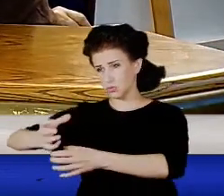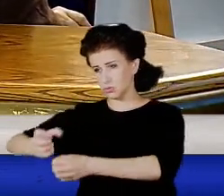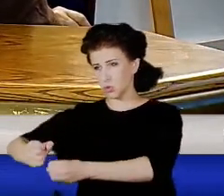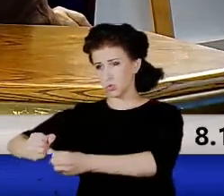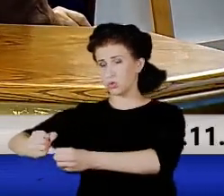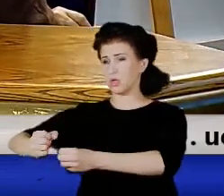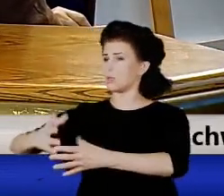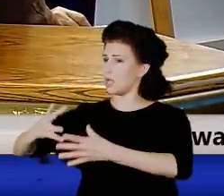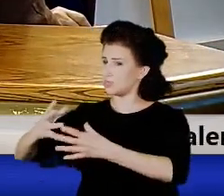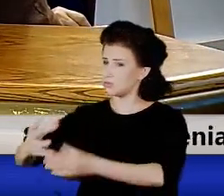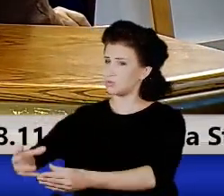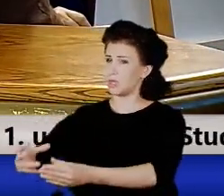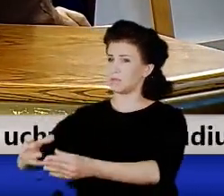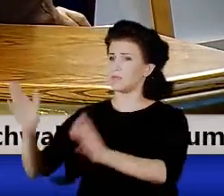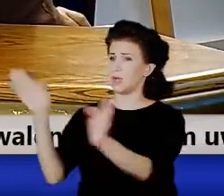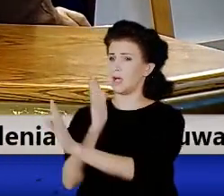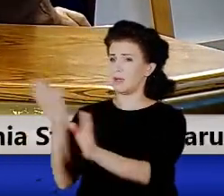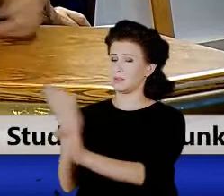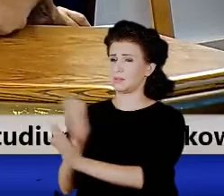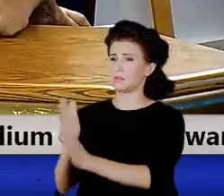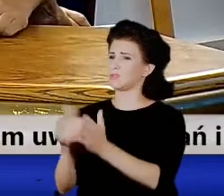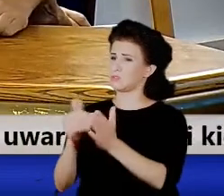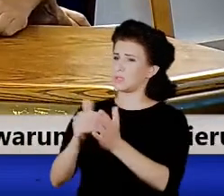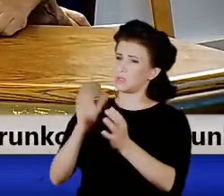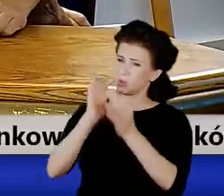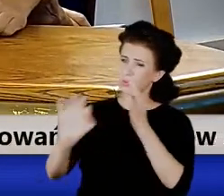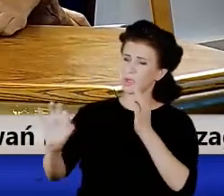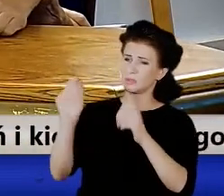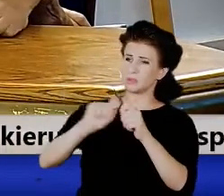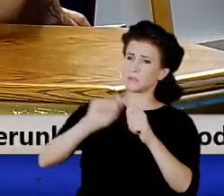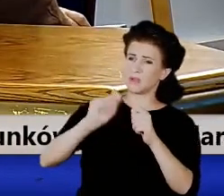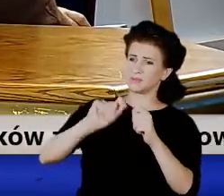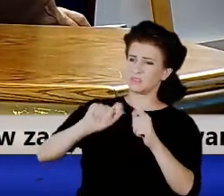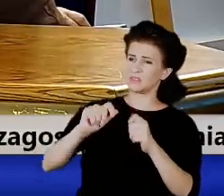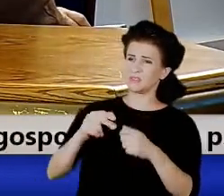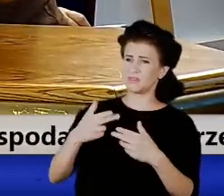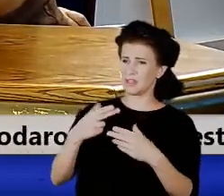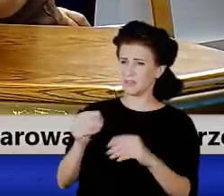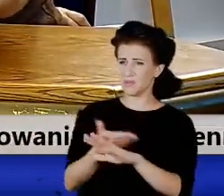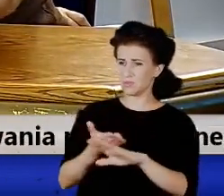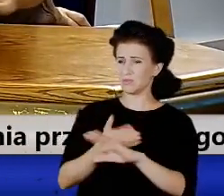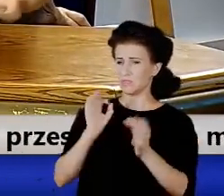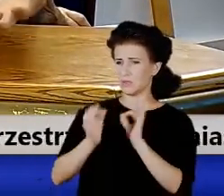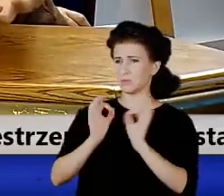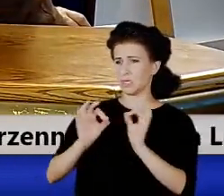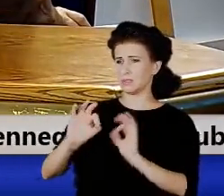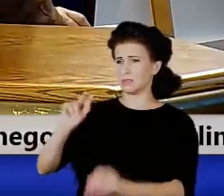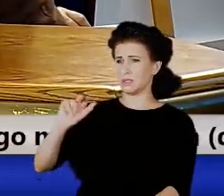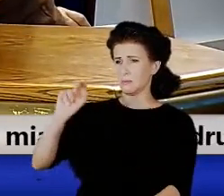można by o tym rozmawiać, ale to trzeba się na czymś opierać, a nie na mitach. Tak? Państwo spotykali się